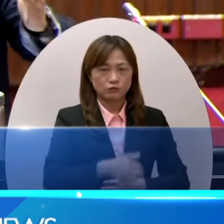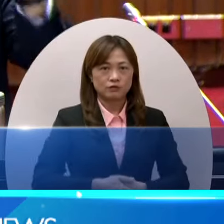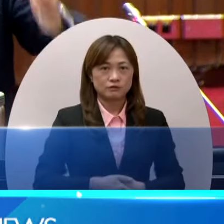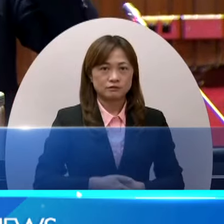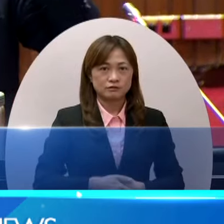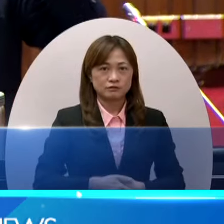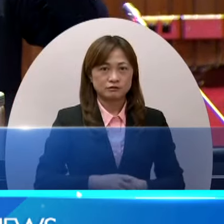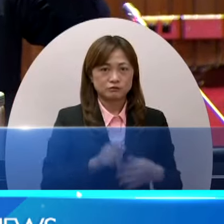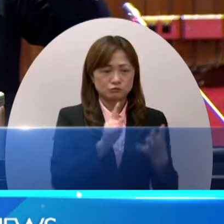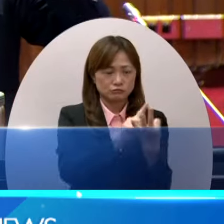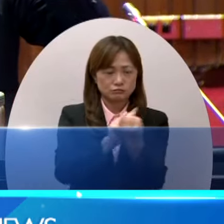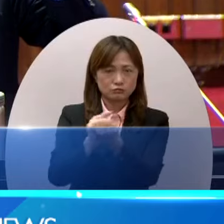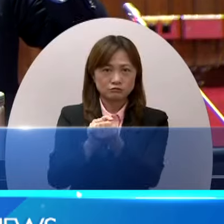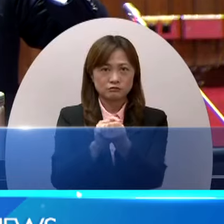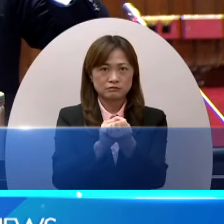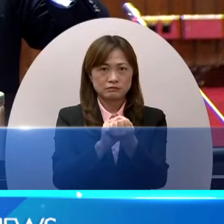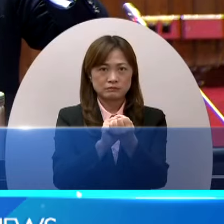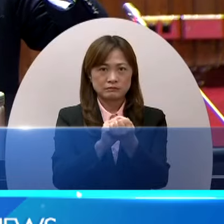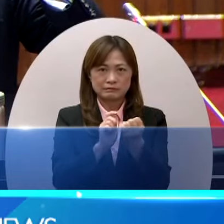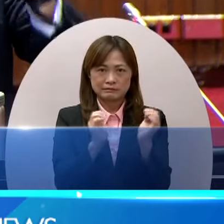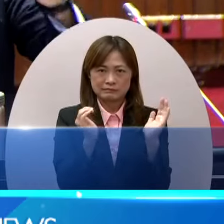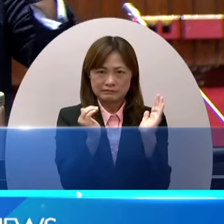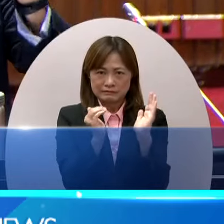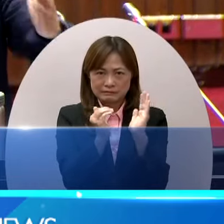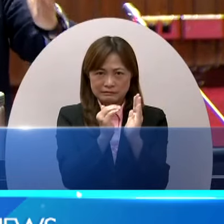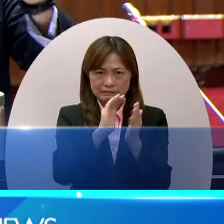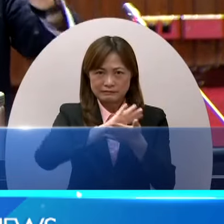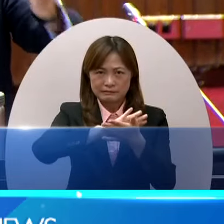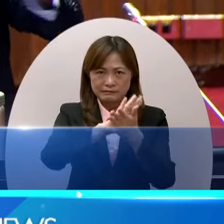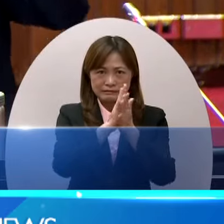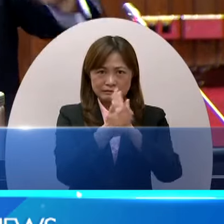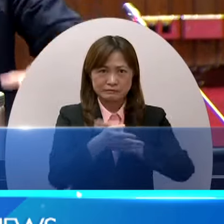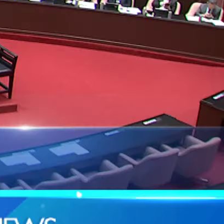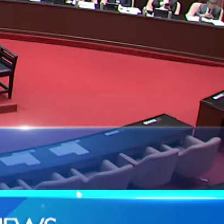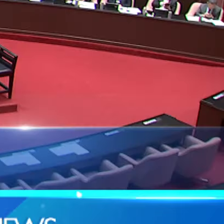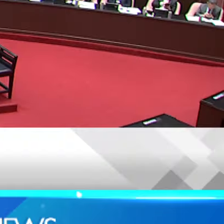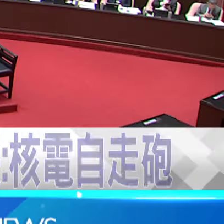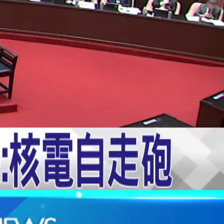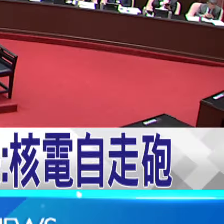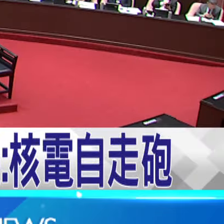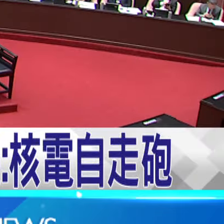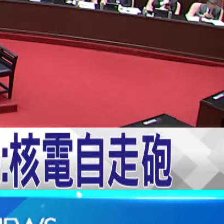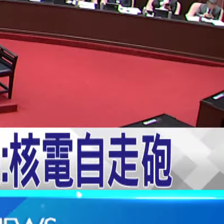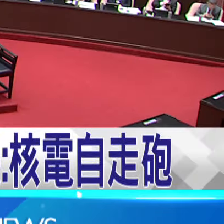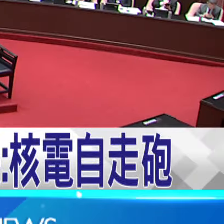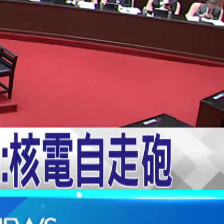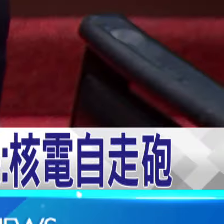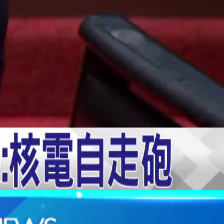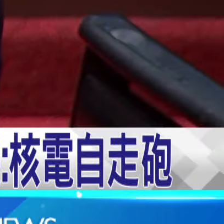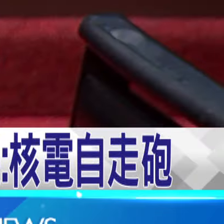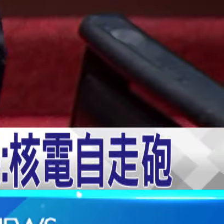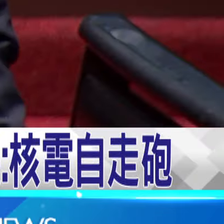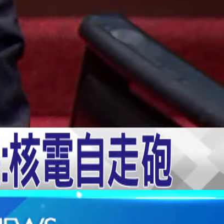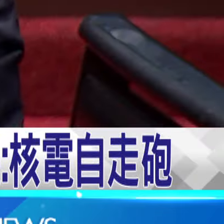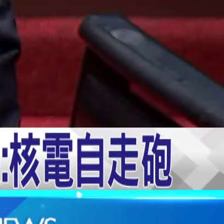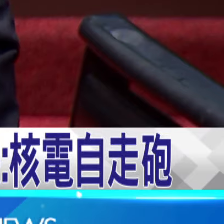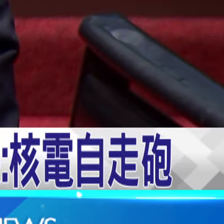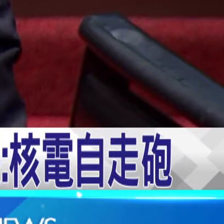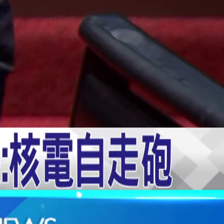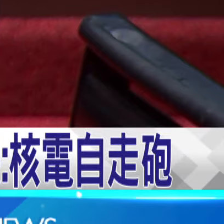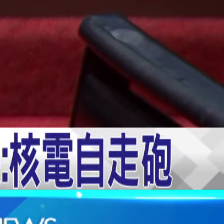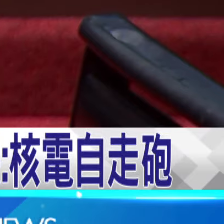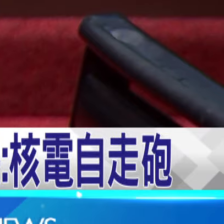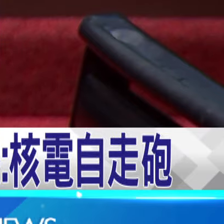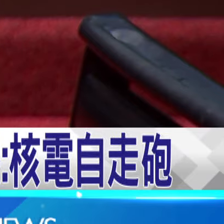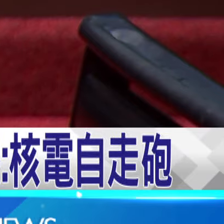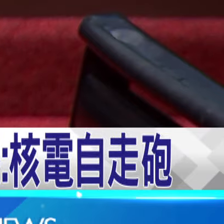乎成为核电自走炮。 从国发会点名到经济部，一上质询台，王世坚对自